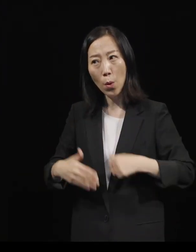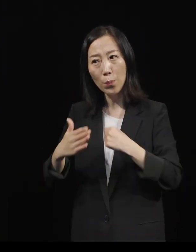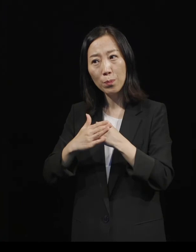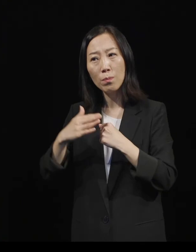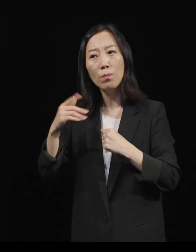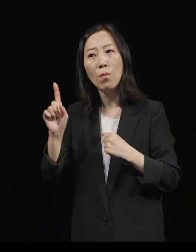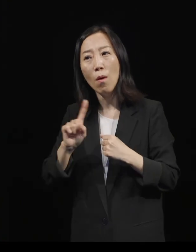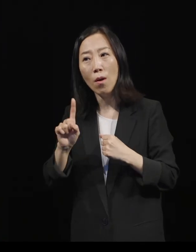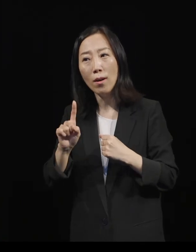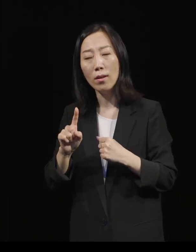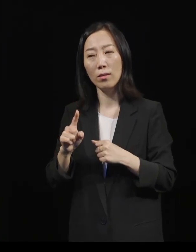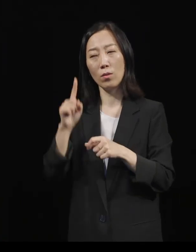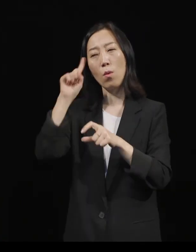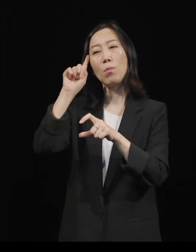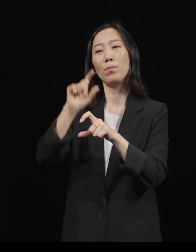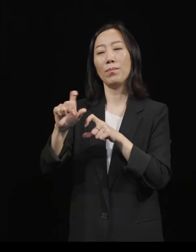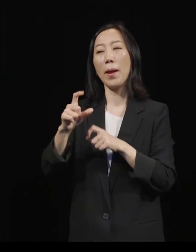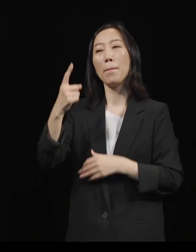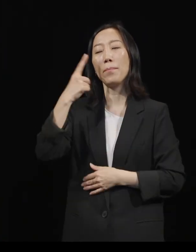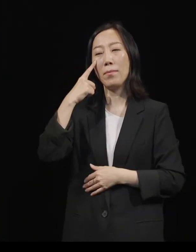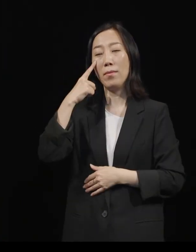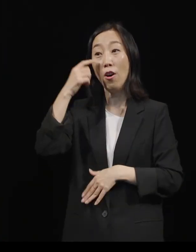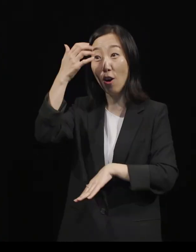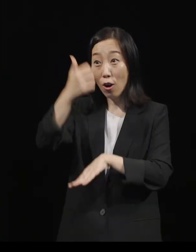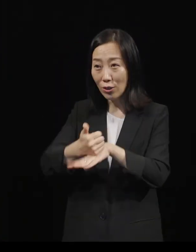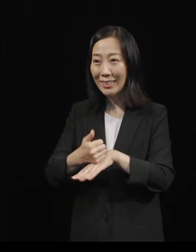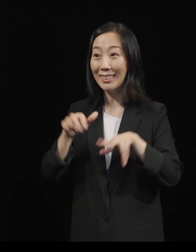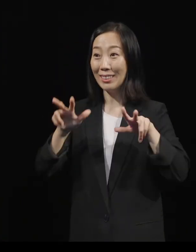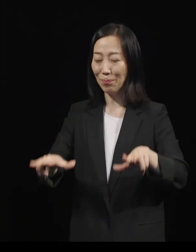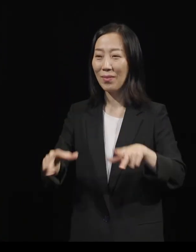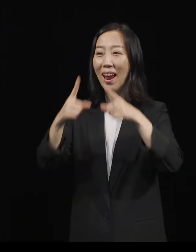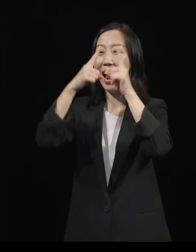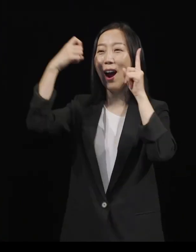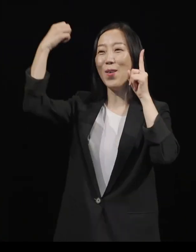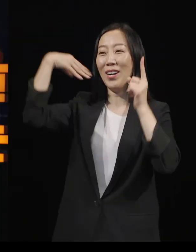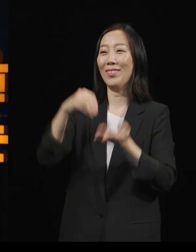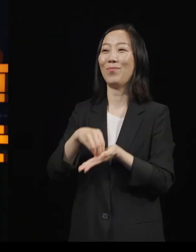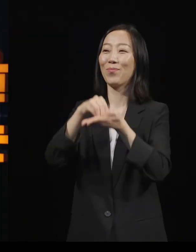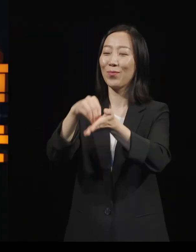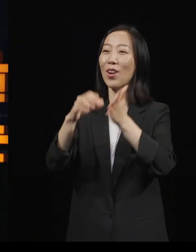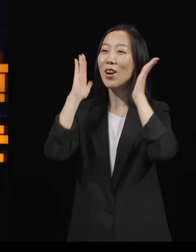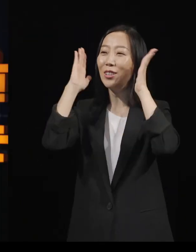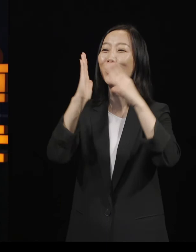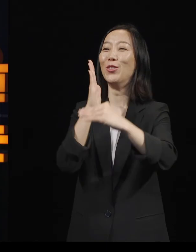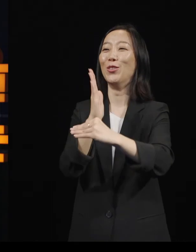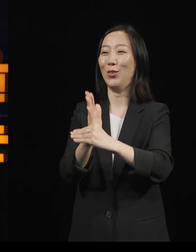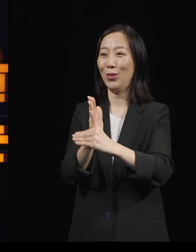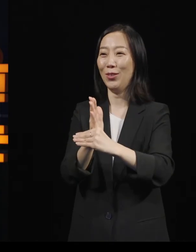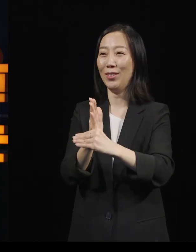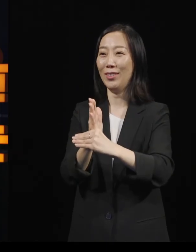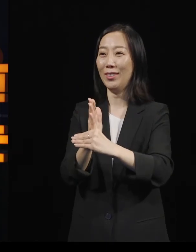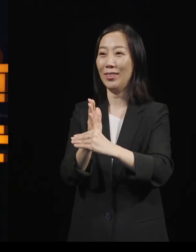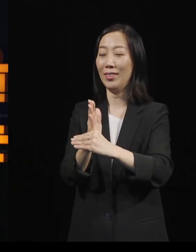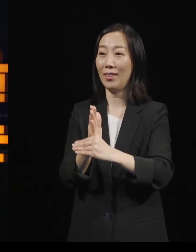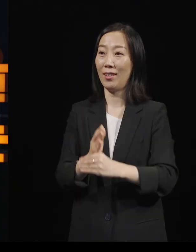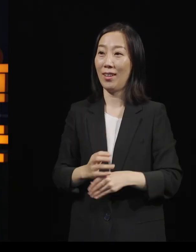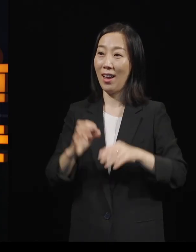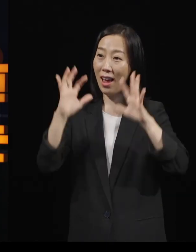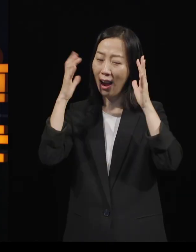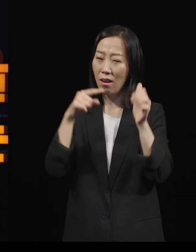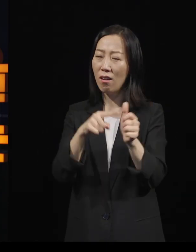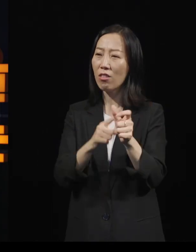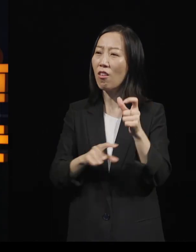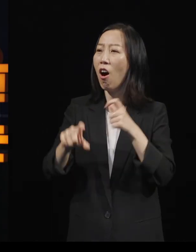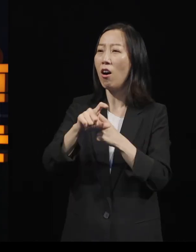해보자 라고 생각해서 지금 대학원에 진학해서 공부 중에 있습니다. 이렇게 아이에게 좋은 것만 주고